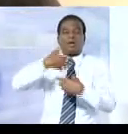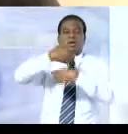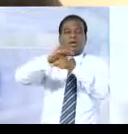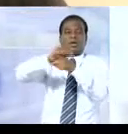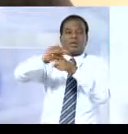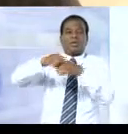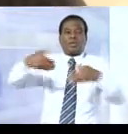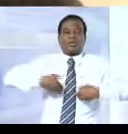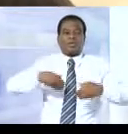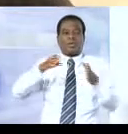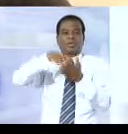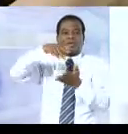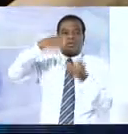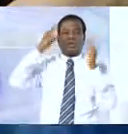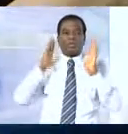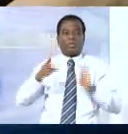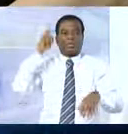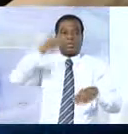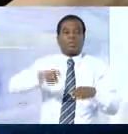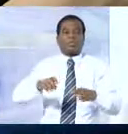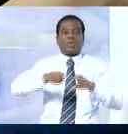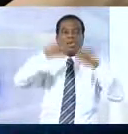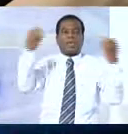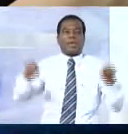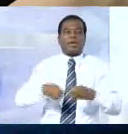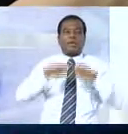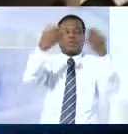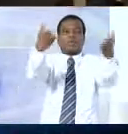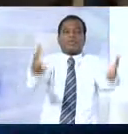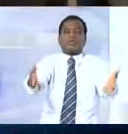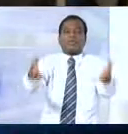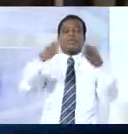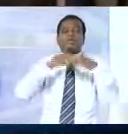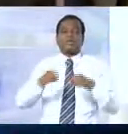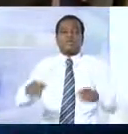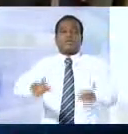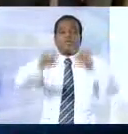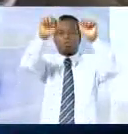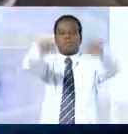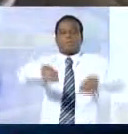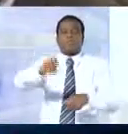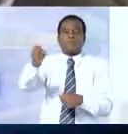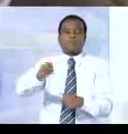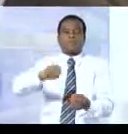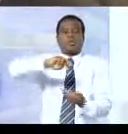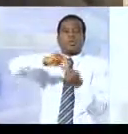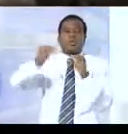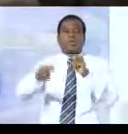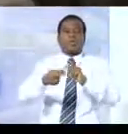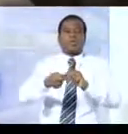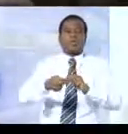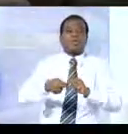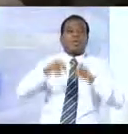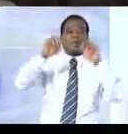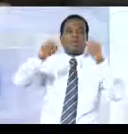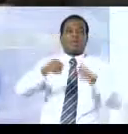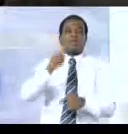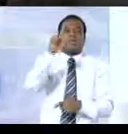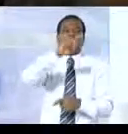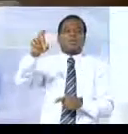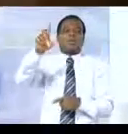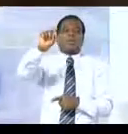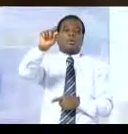les jeunes étudiants pour le besoin des entreprises en leur fournissant des compétences. Nombre de la promotion sortante,